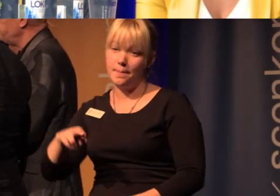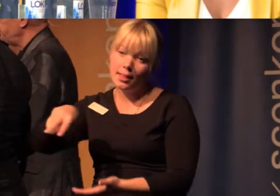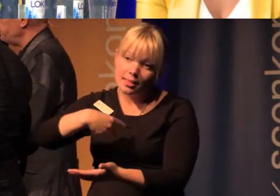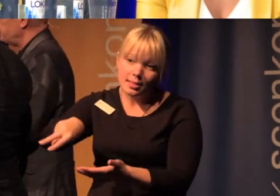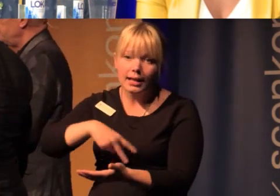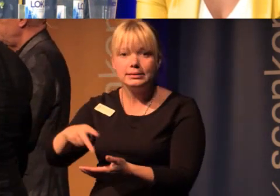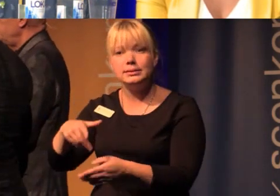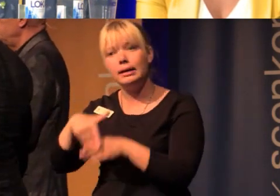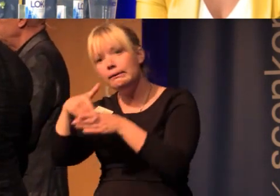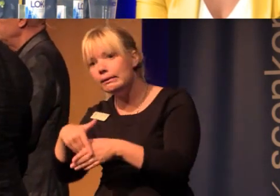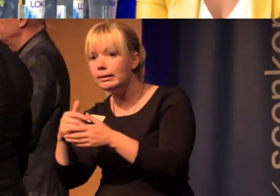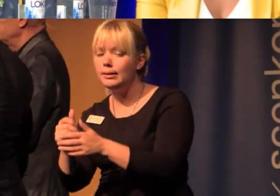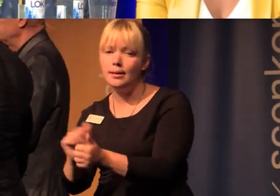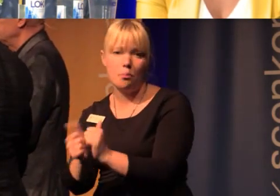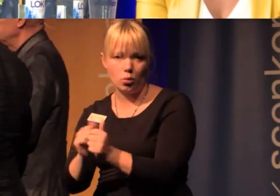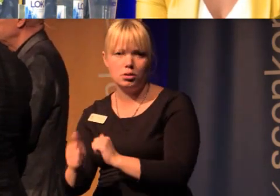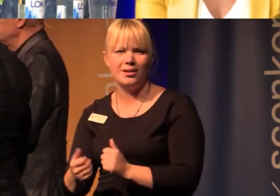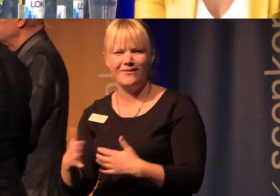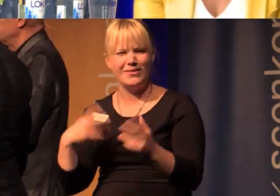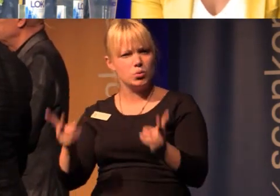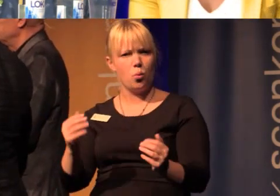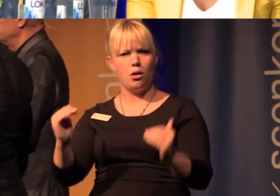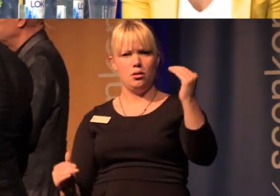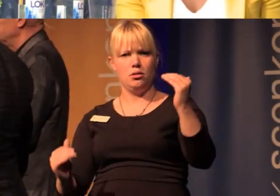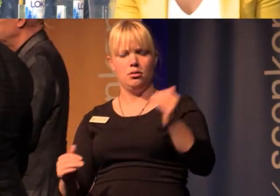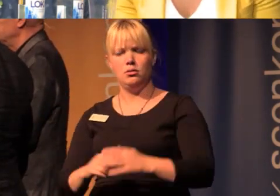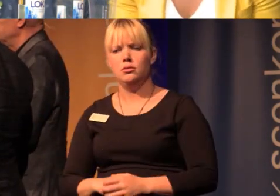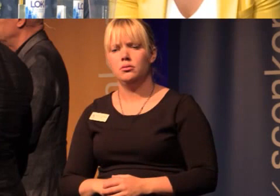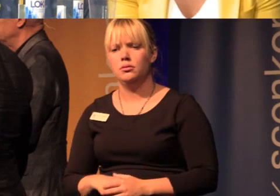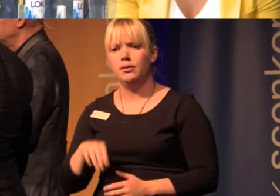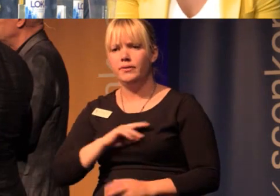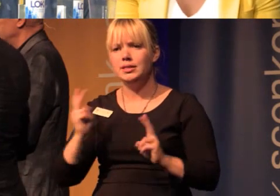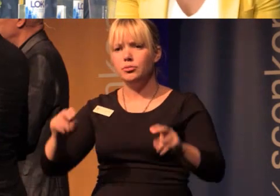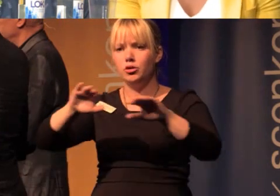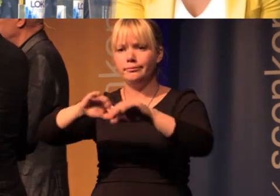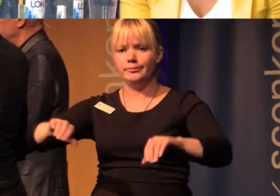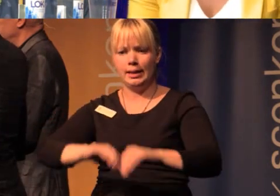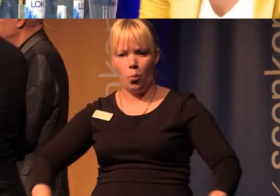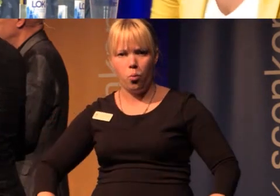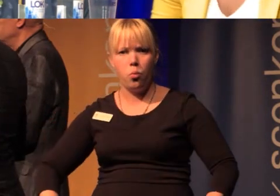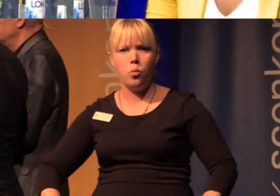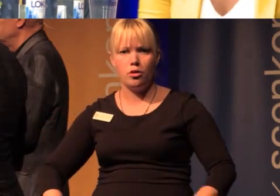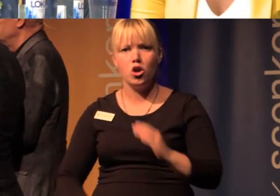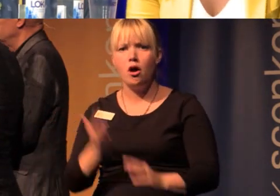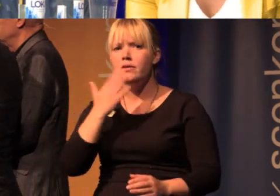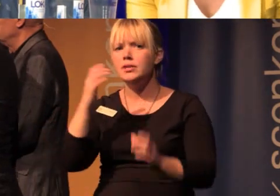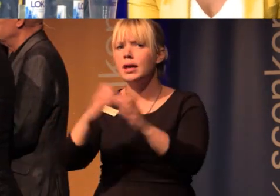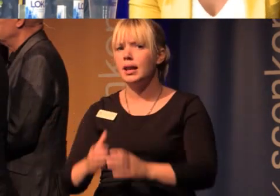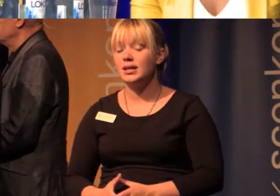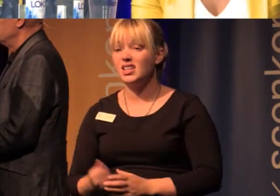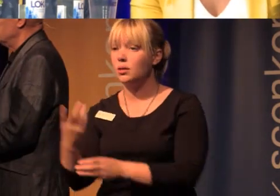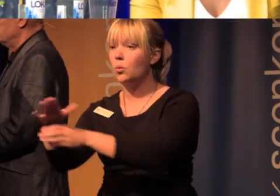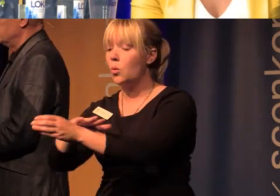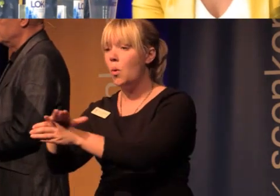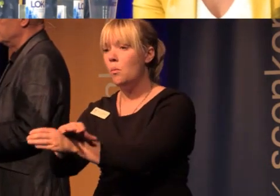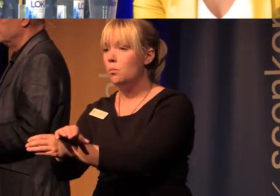eller ridsporten till exempel. Sen så finns det också en segregation baserad på klass, att det i vissa områden inte alls finns särskilt mycket